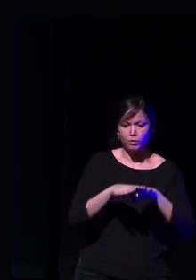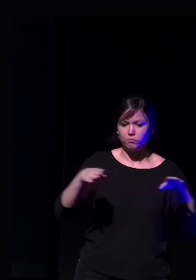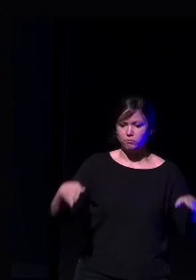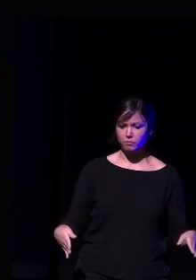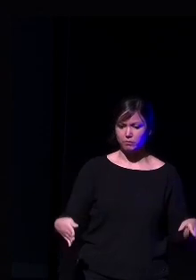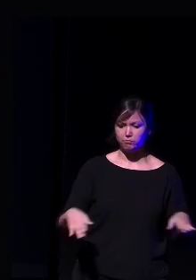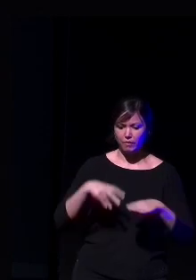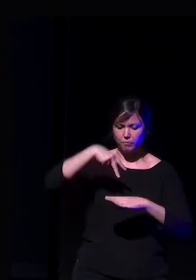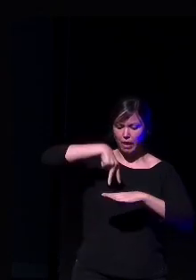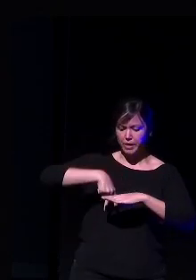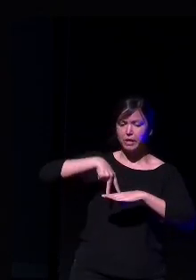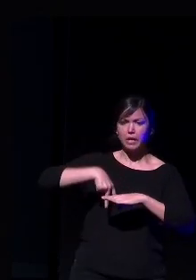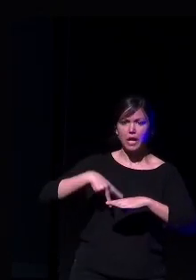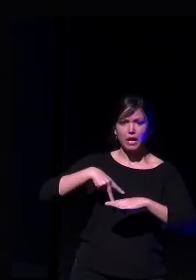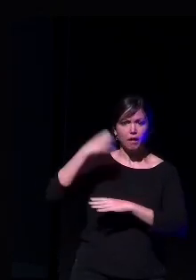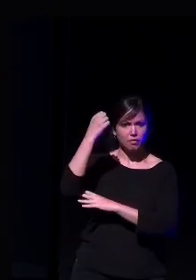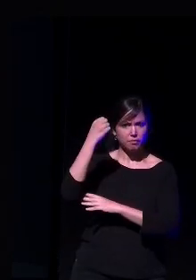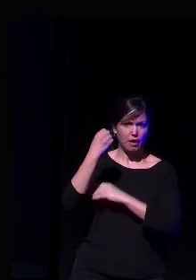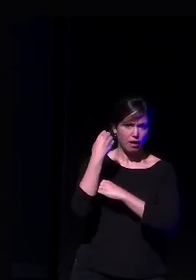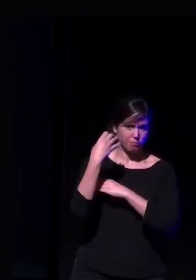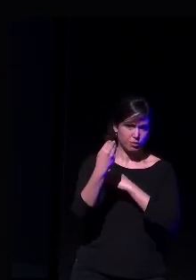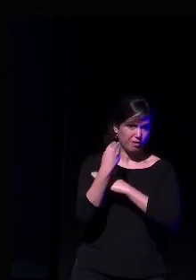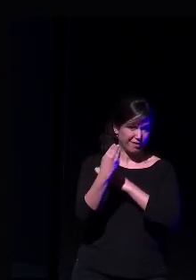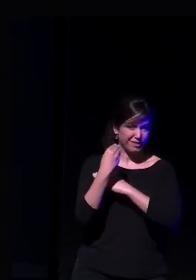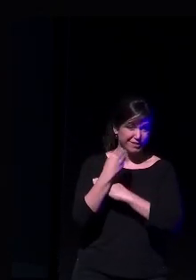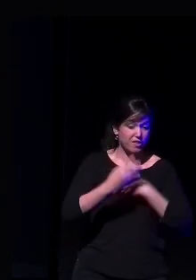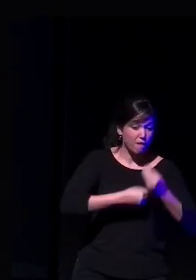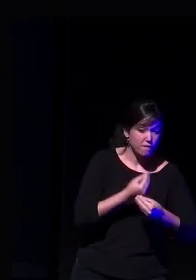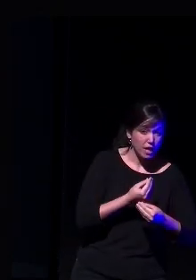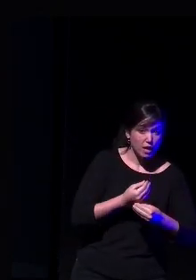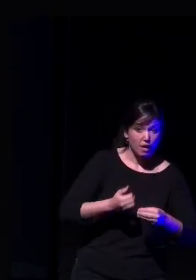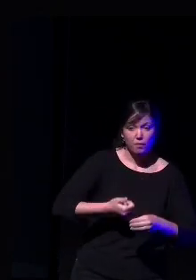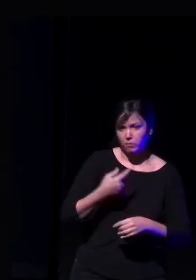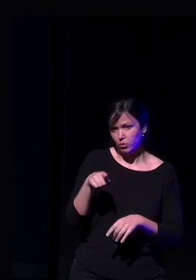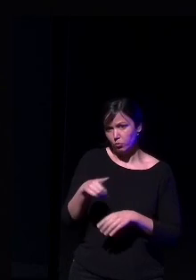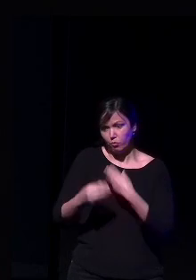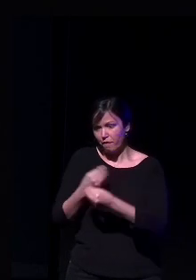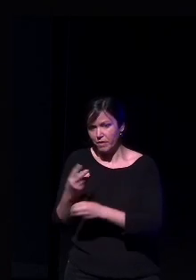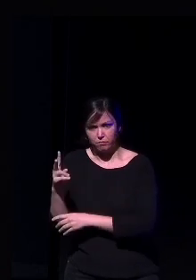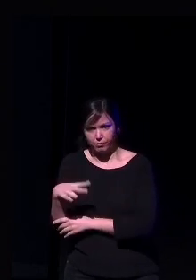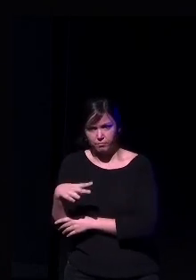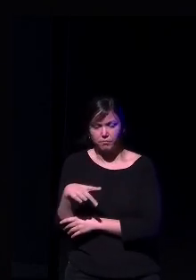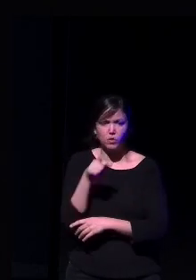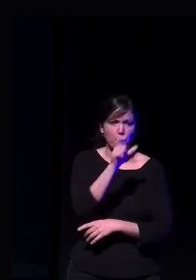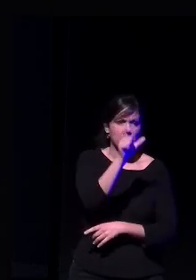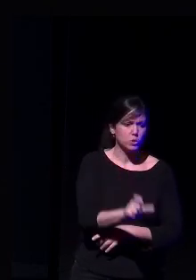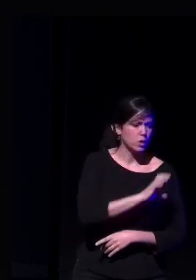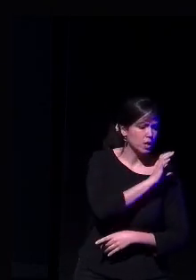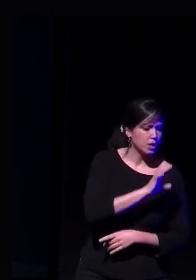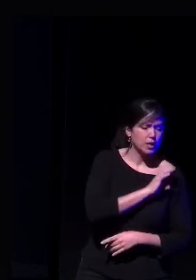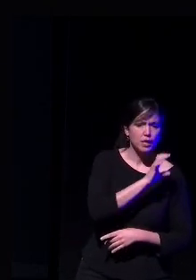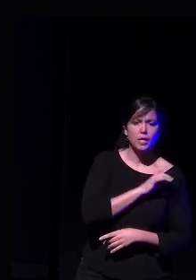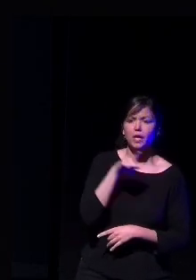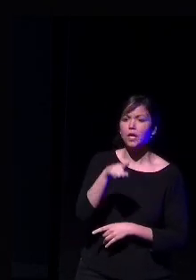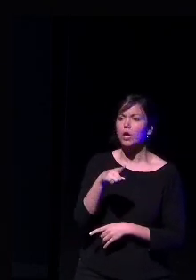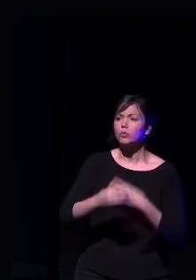t'ensenya el que has de fer i el que mai has de fer. Aquell client que no et tracta bé, aquell client que hi has